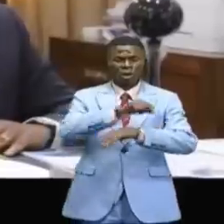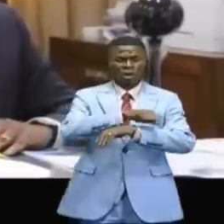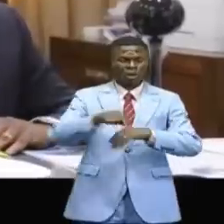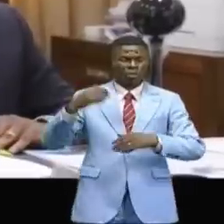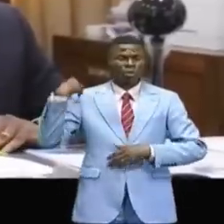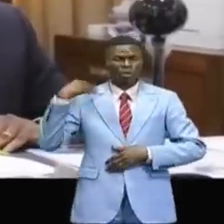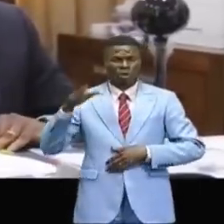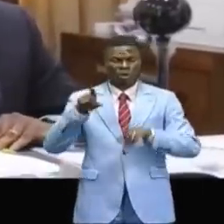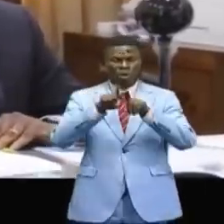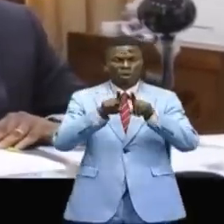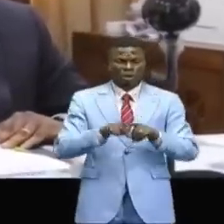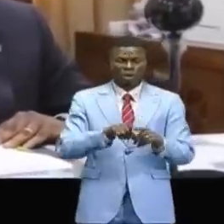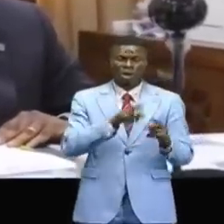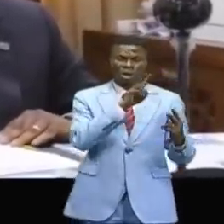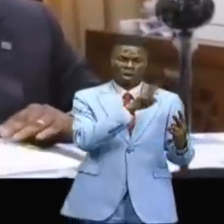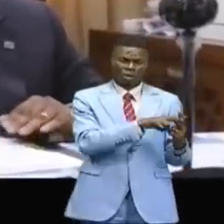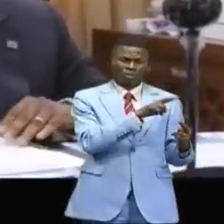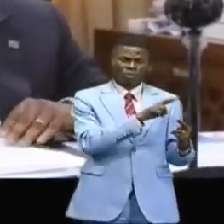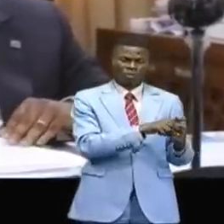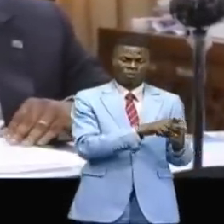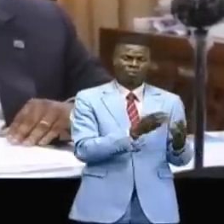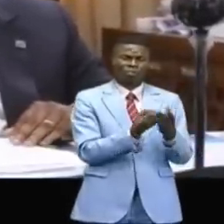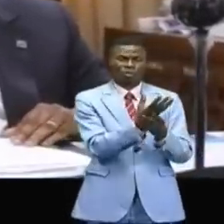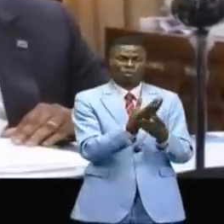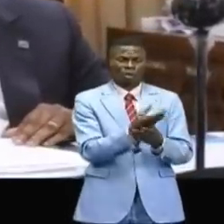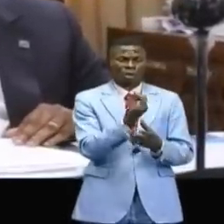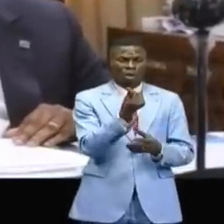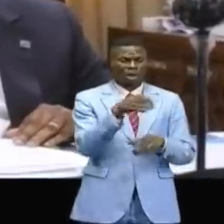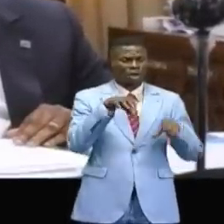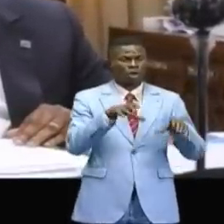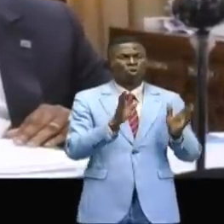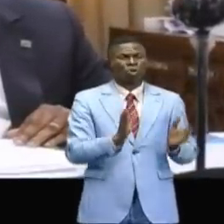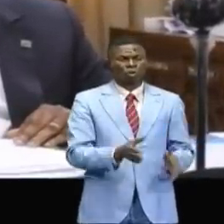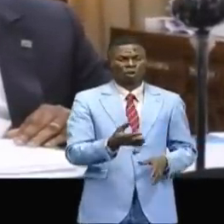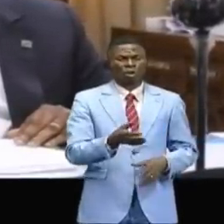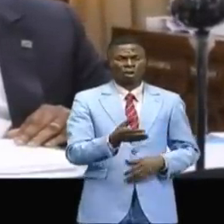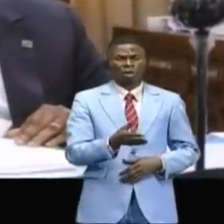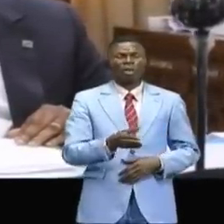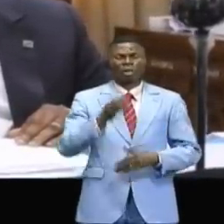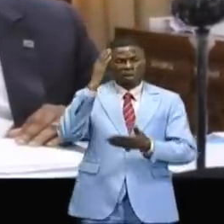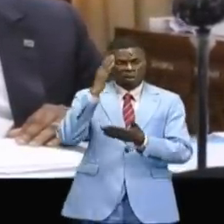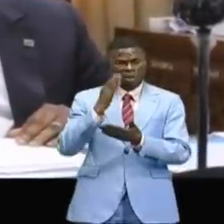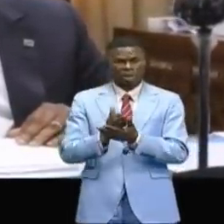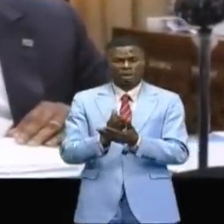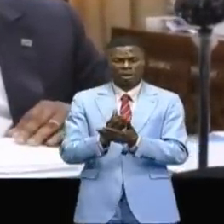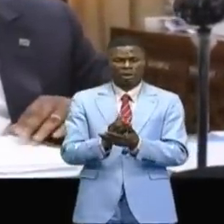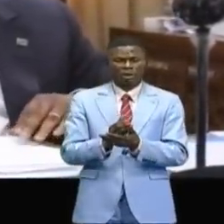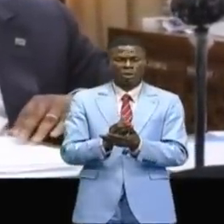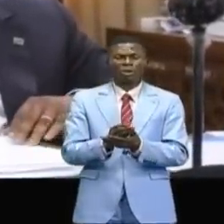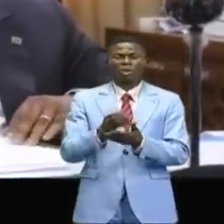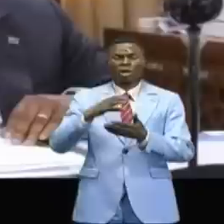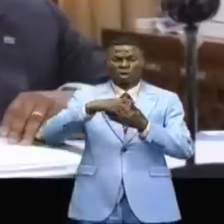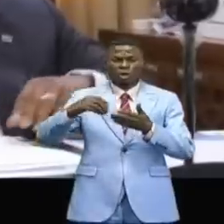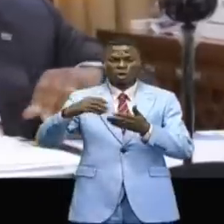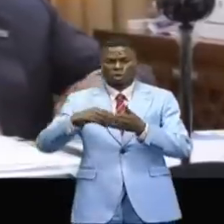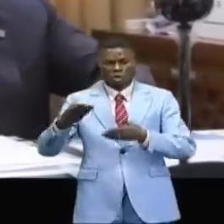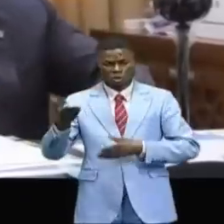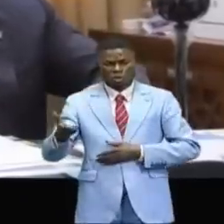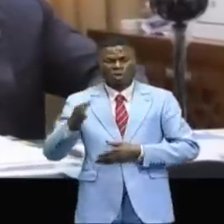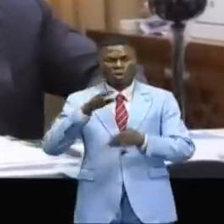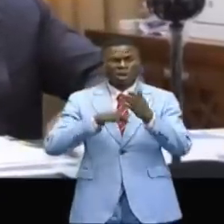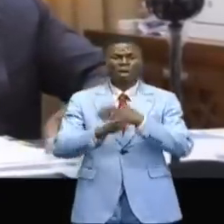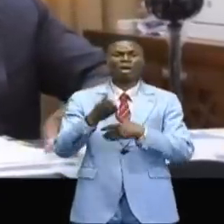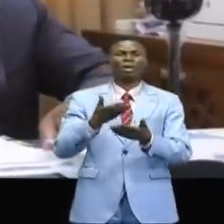publiques et à privilégier les dépenses en monnaie nationale. La limitation de retrait en dollars s'inscrit